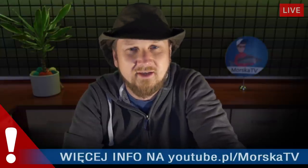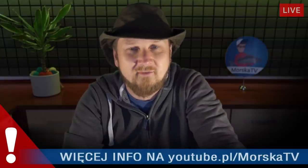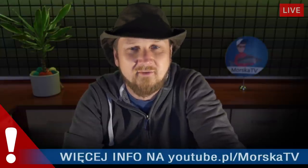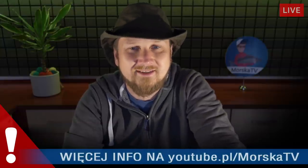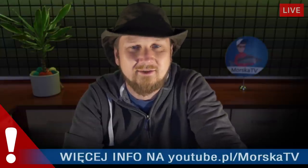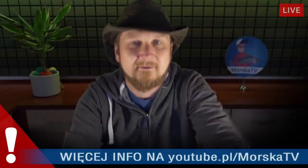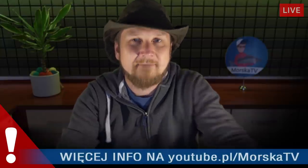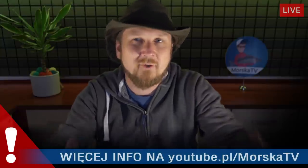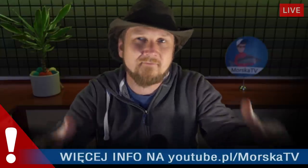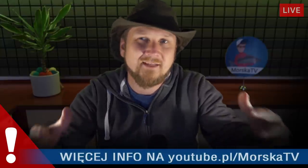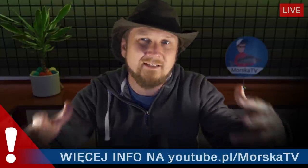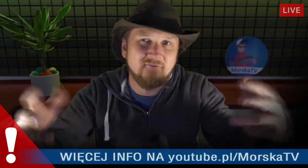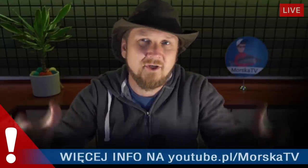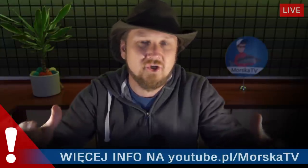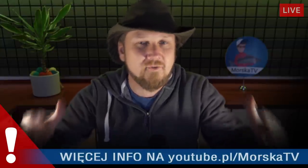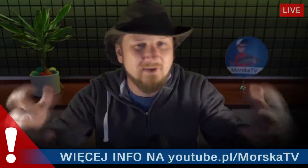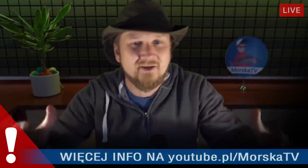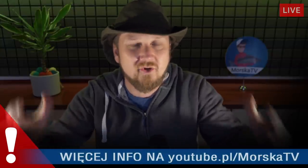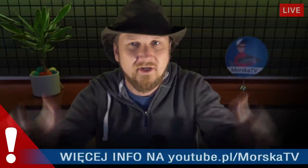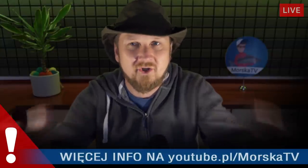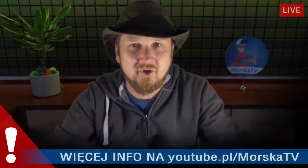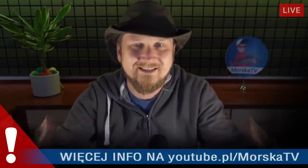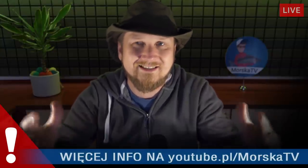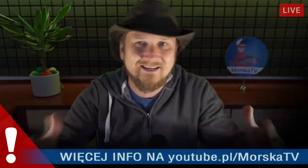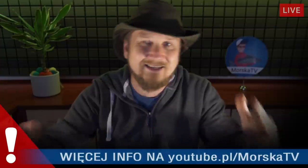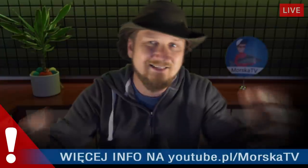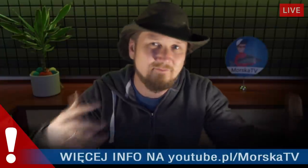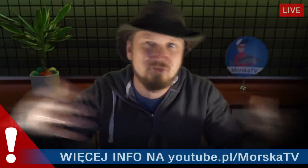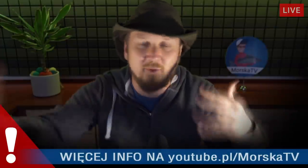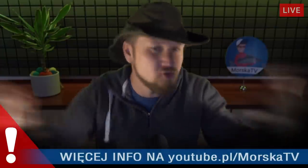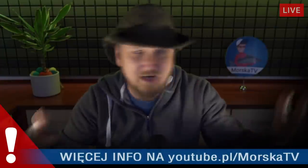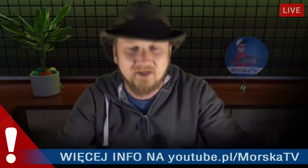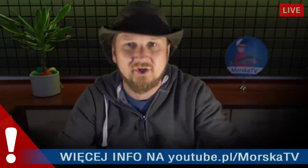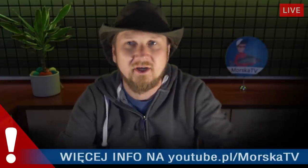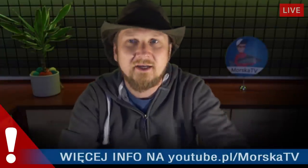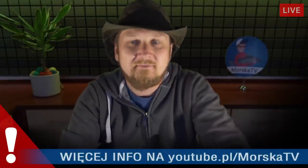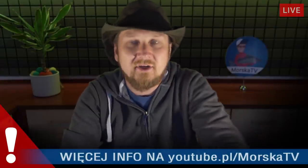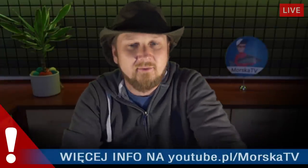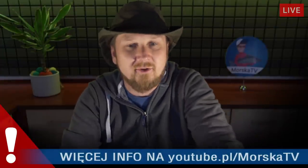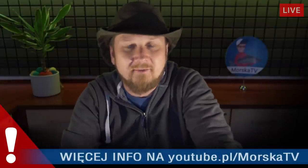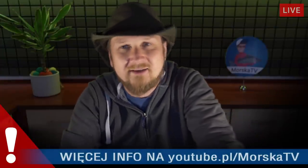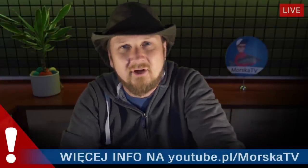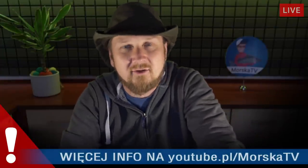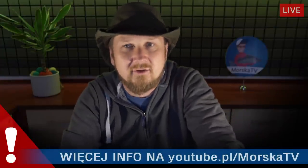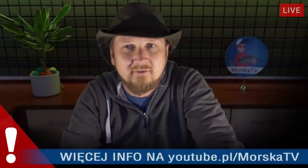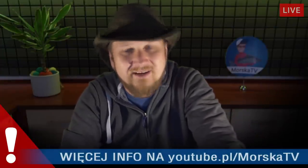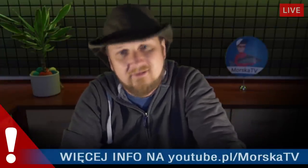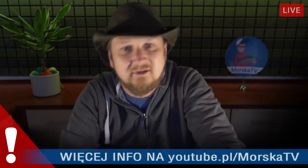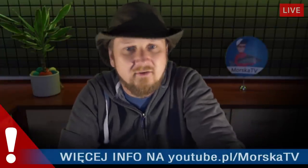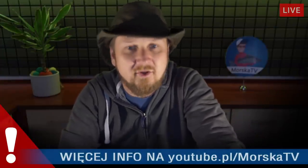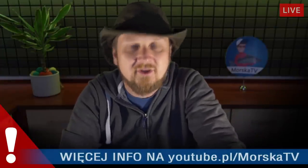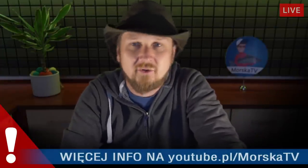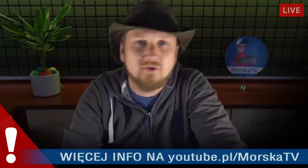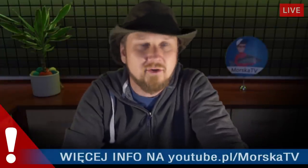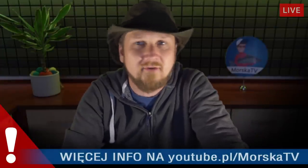pierwszego kwietnia wprowadzają nową taki większy bardziej ograniczony zakres poruszania się tak żeby no to bardzo ale to bardzo